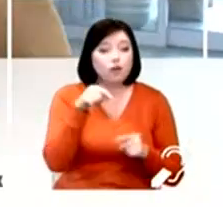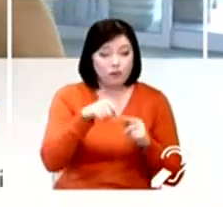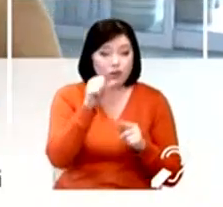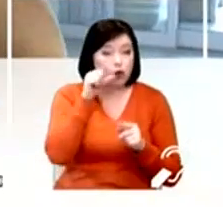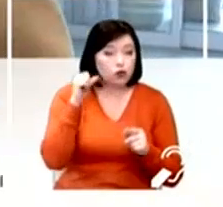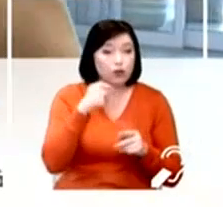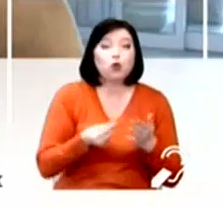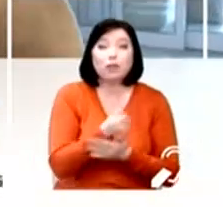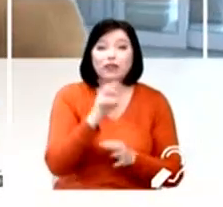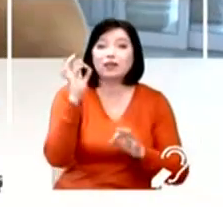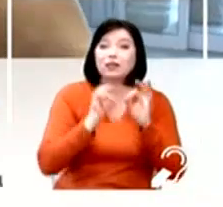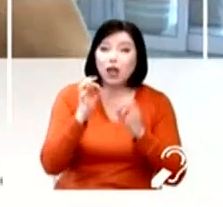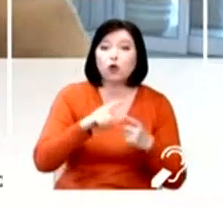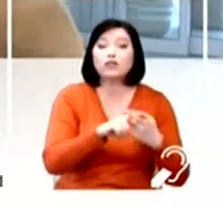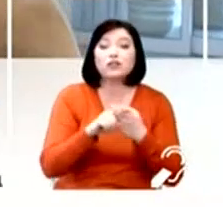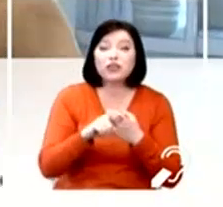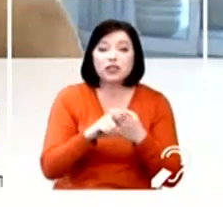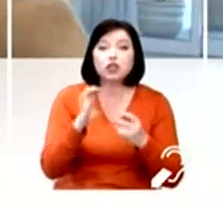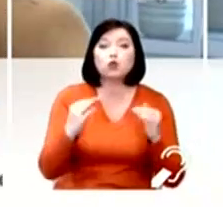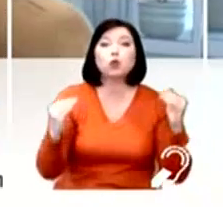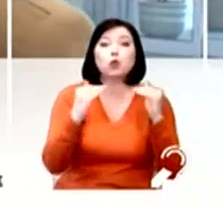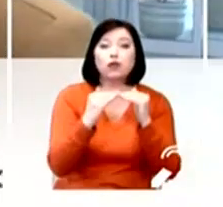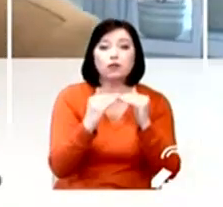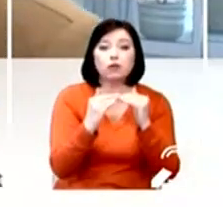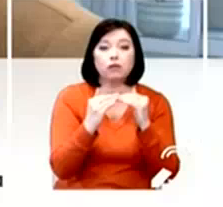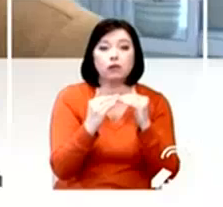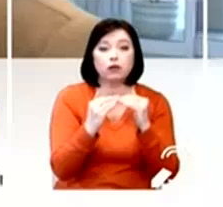anumită taxă turistică raportat la nivelul de